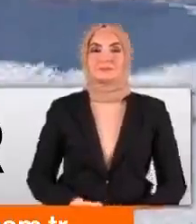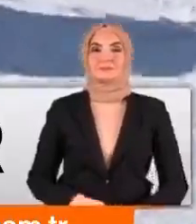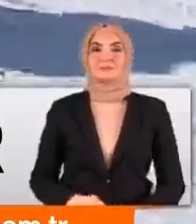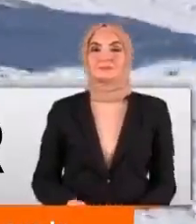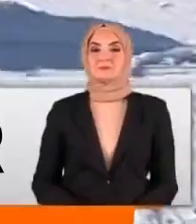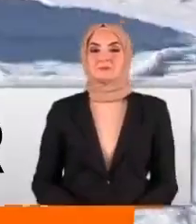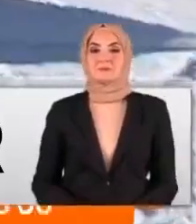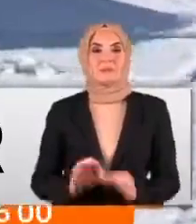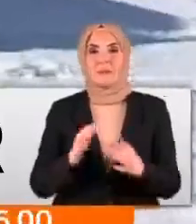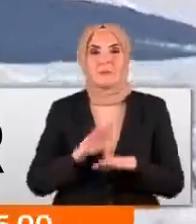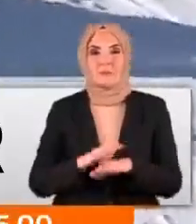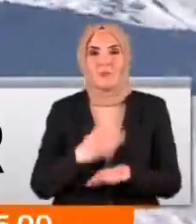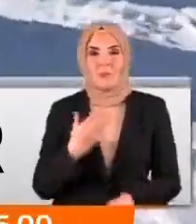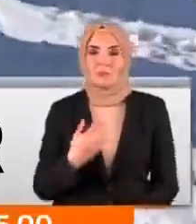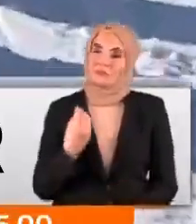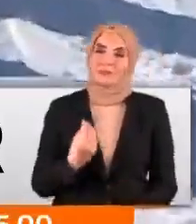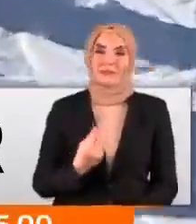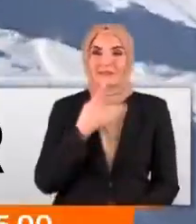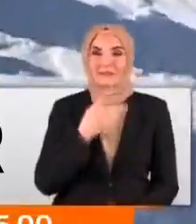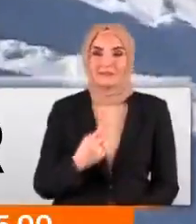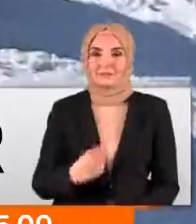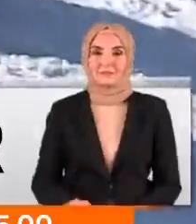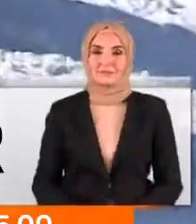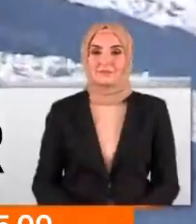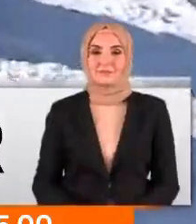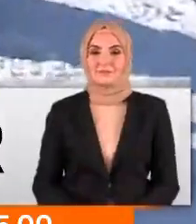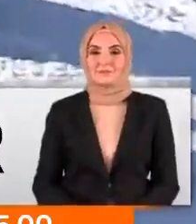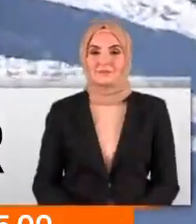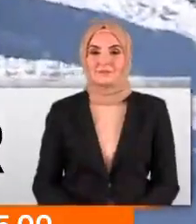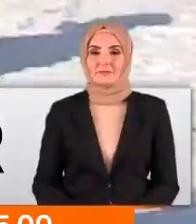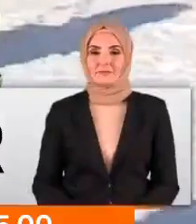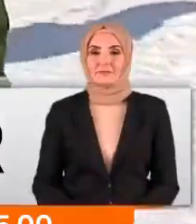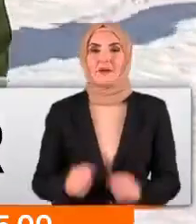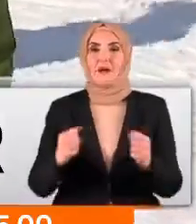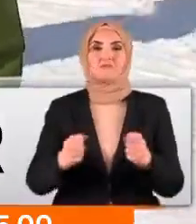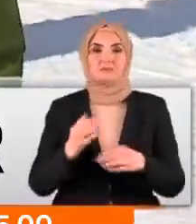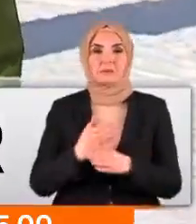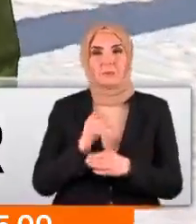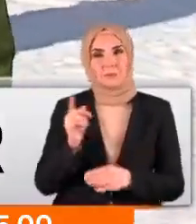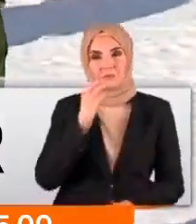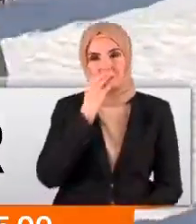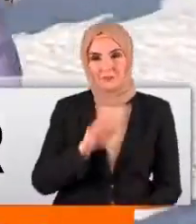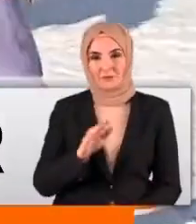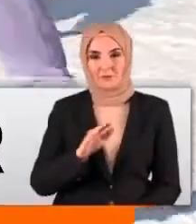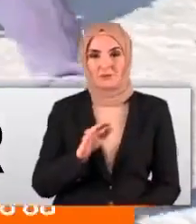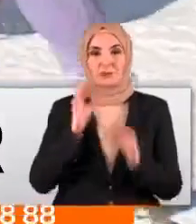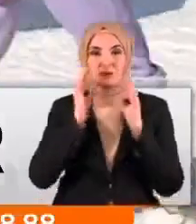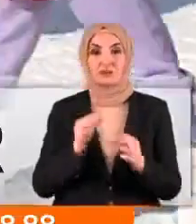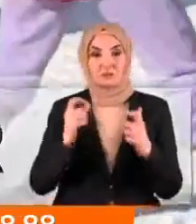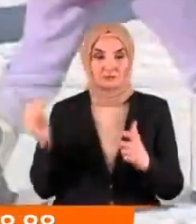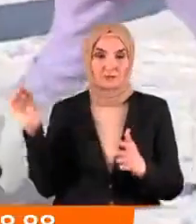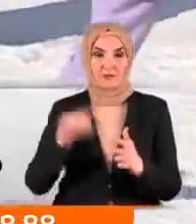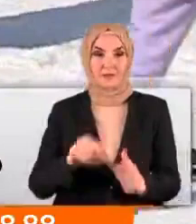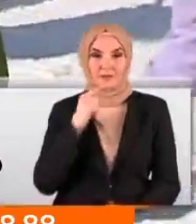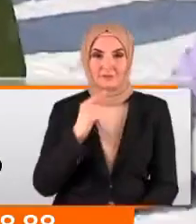Ne yapıyorsun burada sen? İyi. Niye kaymıyorsun? Çünkü onları bekliyorum. Where are from? Ha, Çin'den geliyorum. Çin'den mi geliyorsunuz?